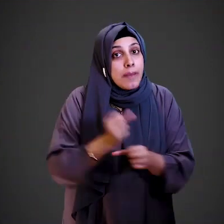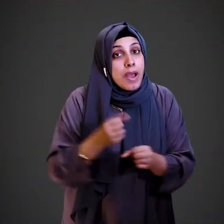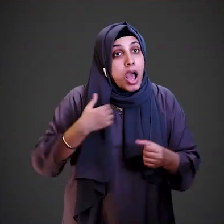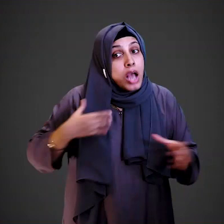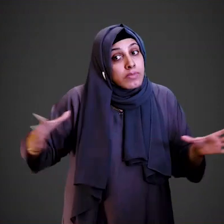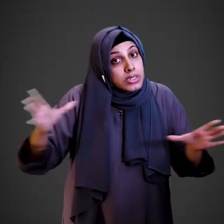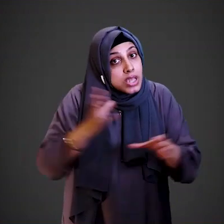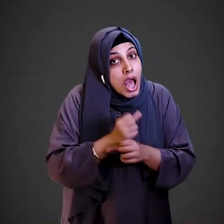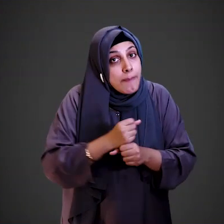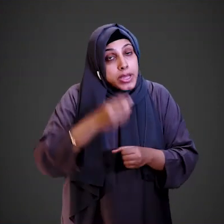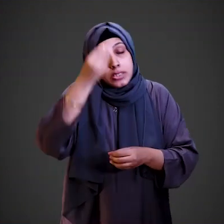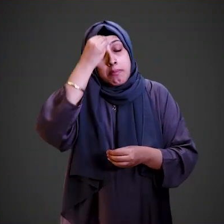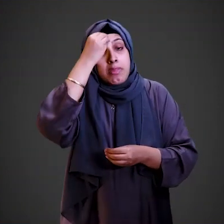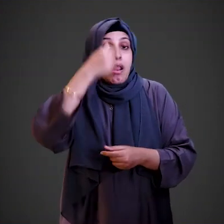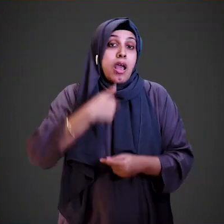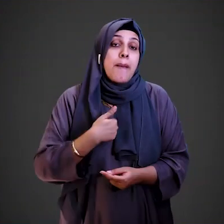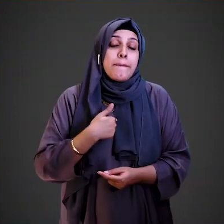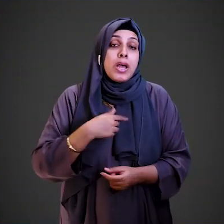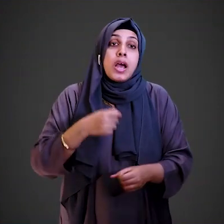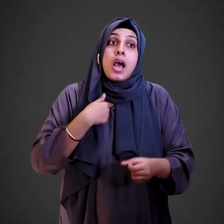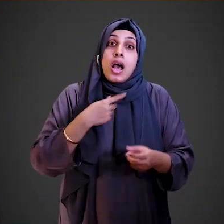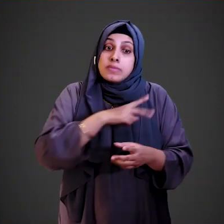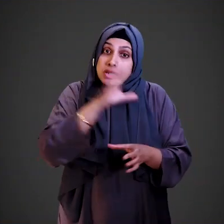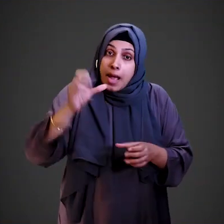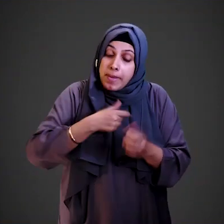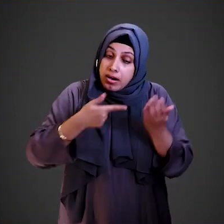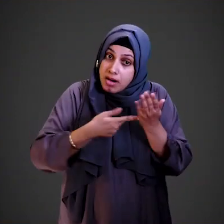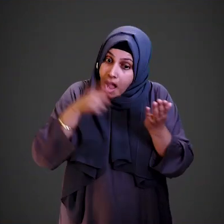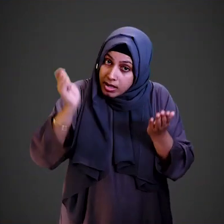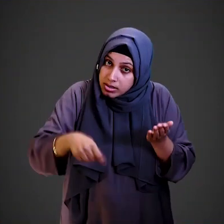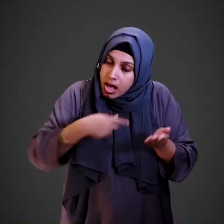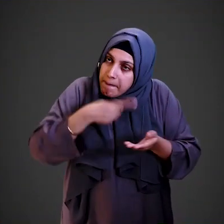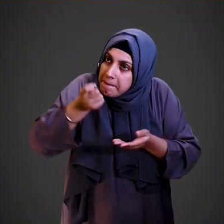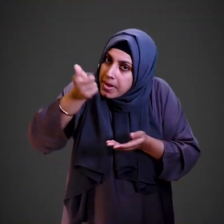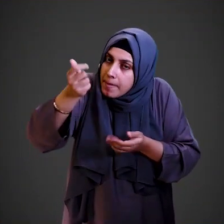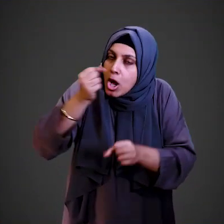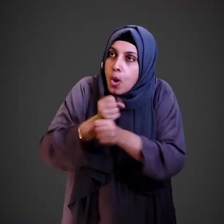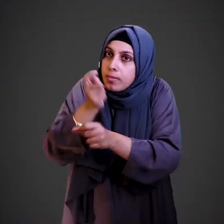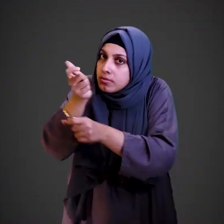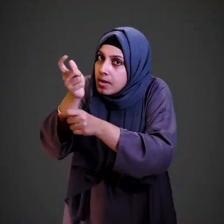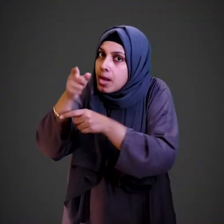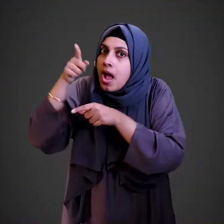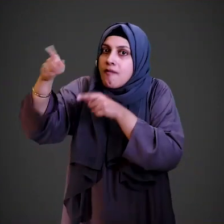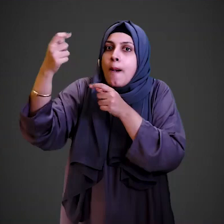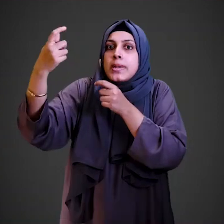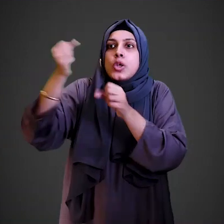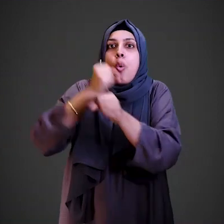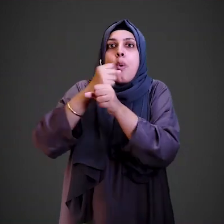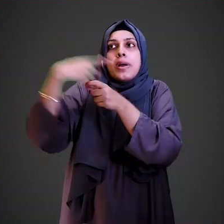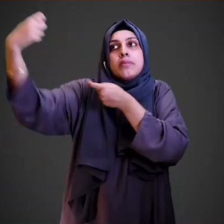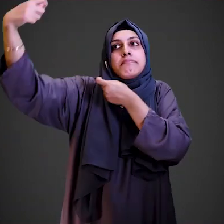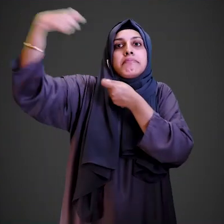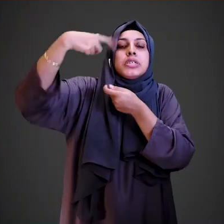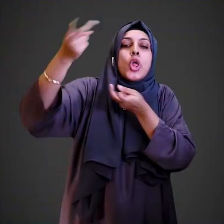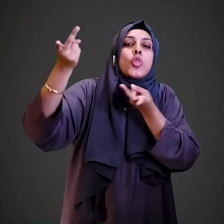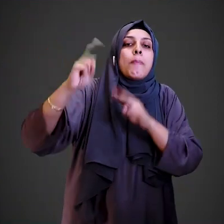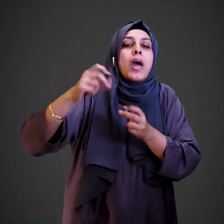میں ہماری اجتماعی ذمہ داری ہے کہ ہم اپنے حصے کا ٹیکس ادا کریں تاکہ وہی پیسہ حکومت